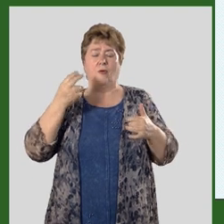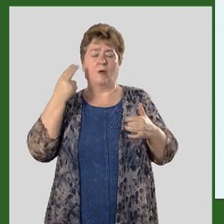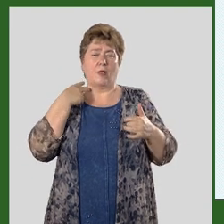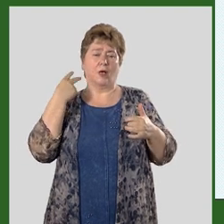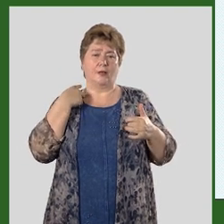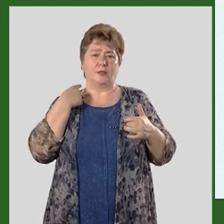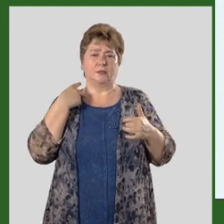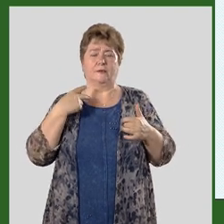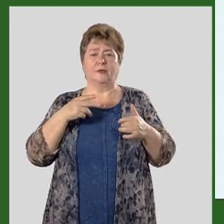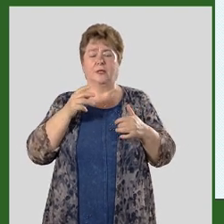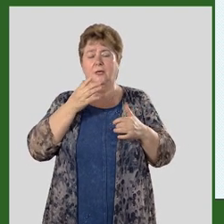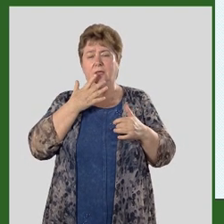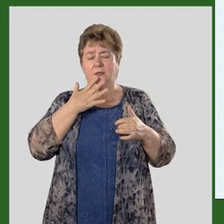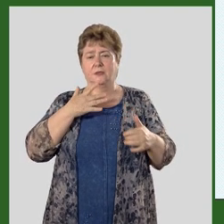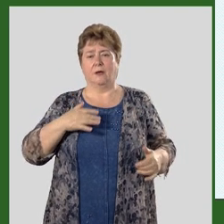языка.